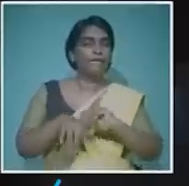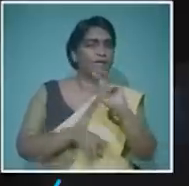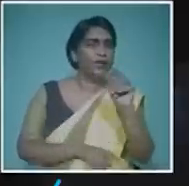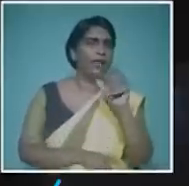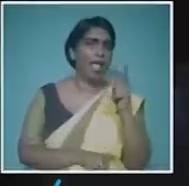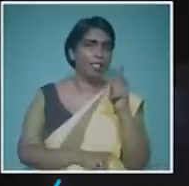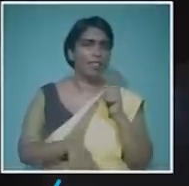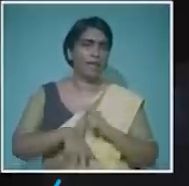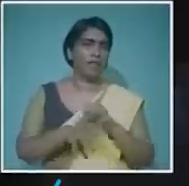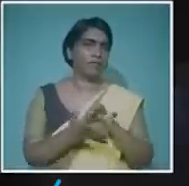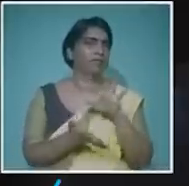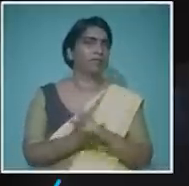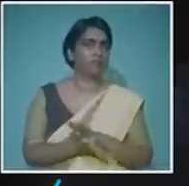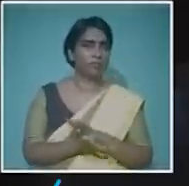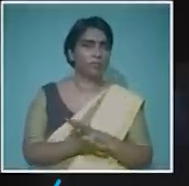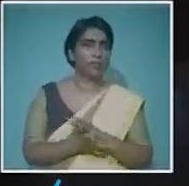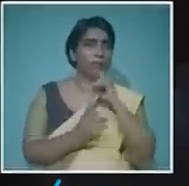ආසන්න කාලයක් වෙන් වෙන්නට ඕන. එයින්